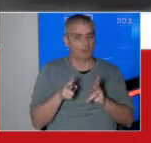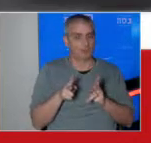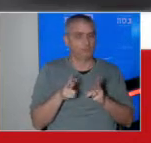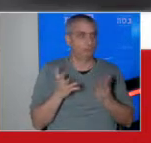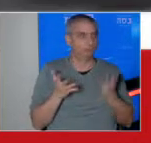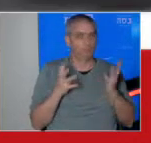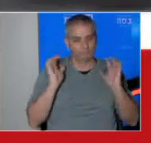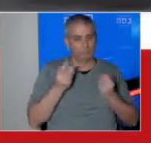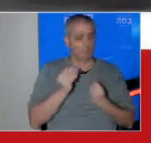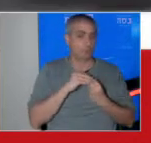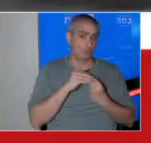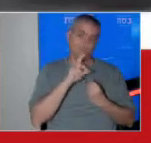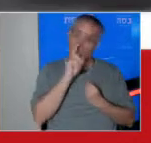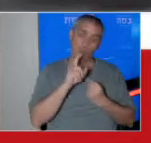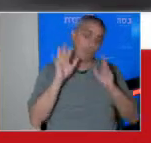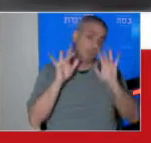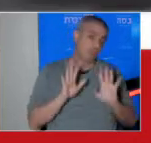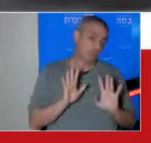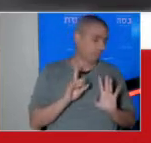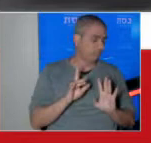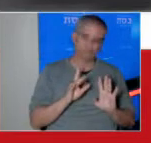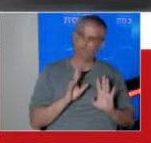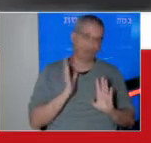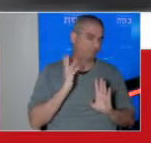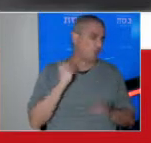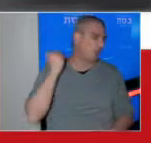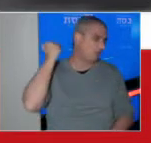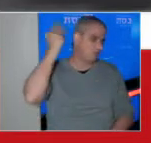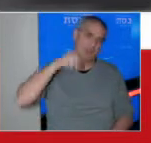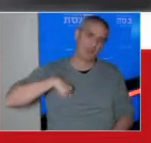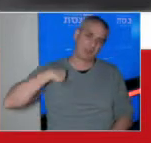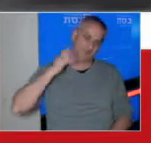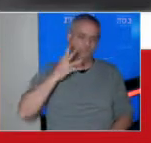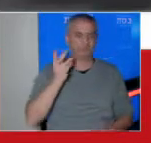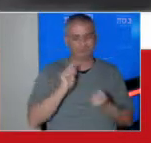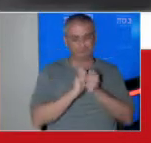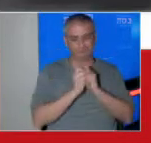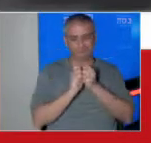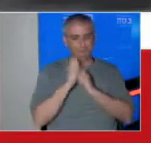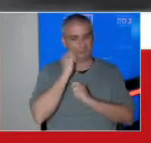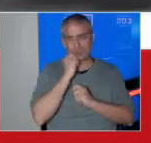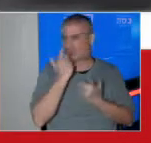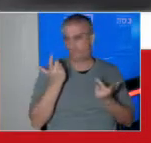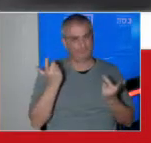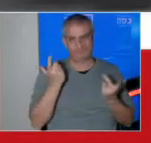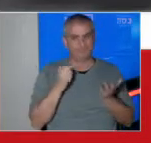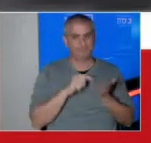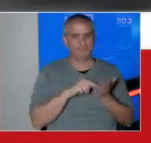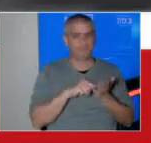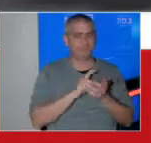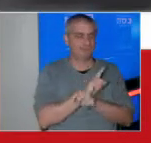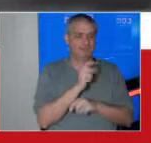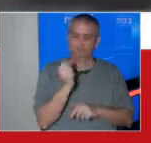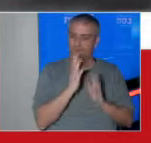למערכות גשם נוספות, אולי גם שלג, אבל זה מאוד רחוק, זה עדיין משתנה כל יום וזה לא יציב, ככה שלטווח